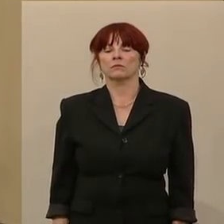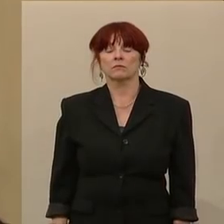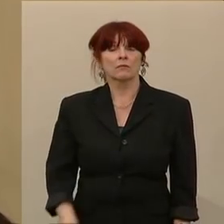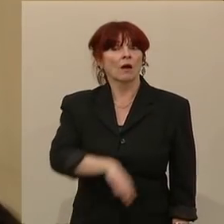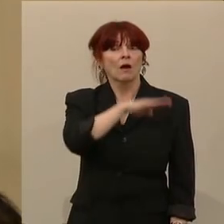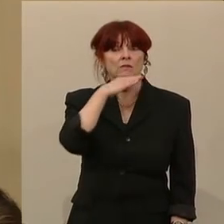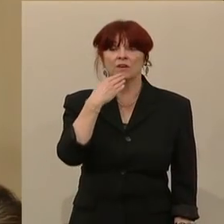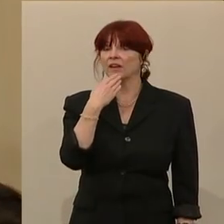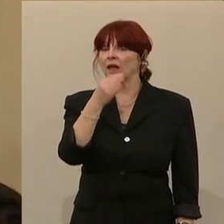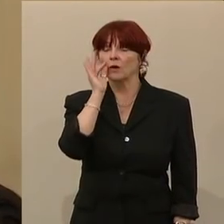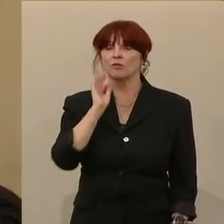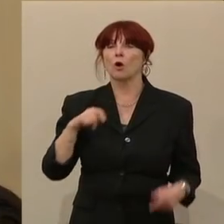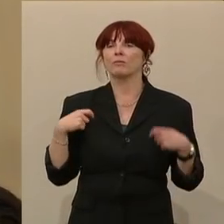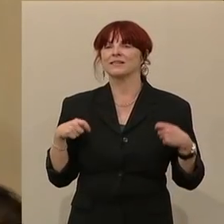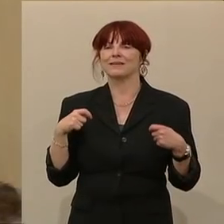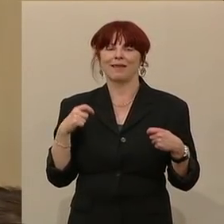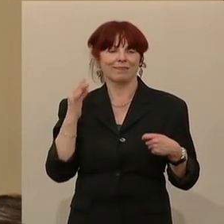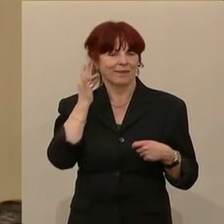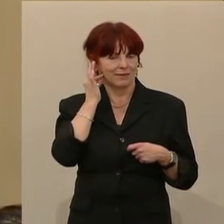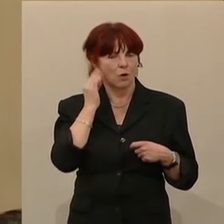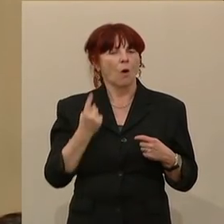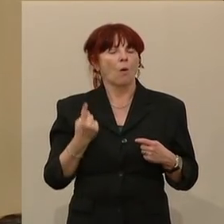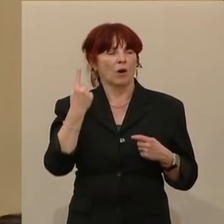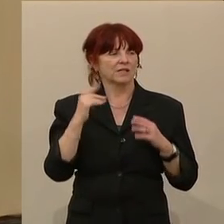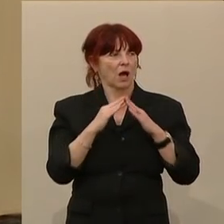Vielen Dank, Frau Präsidentin, Hohes Haus.